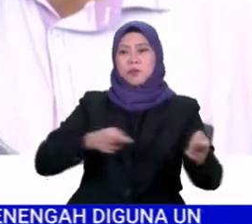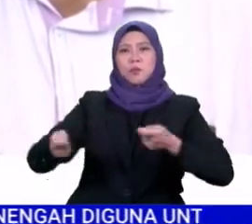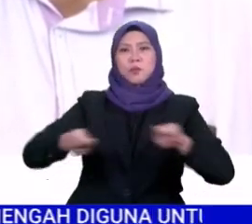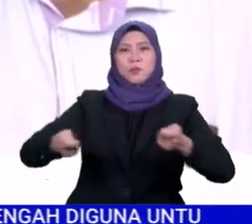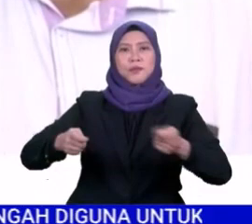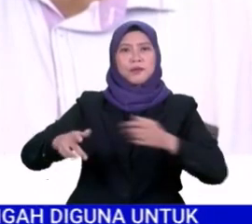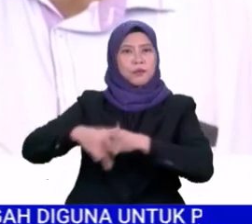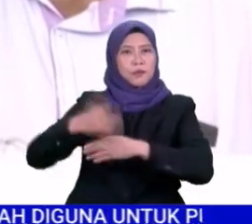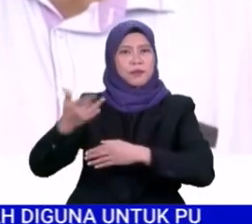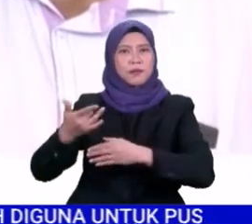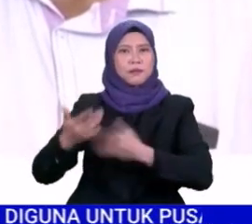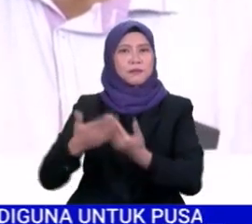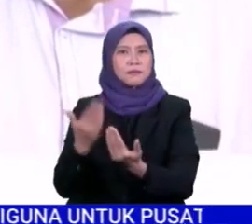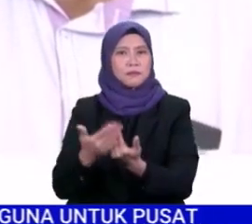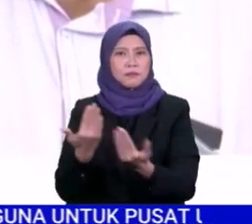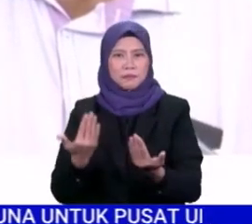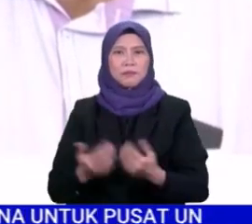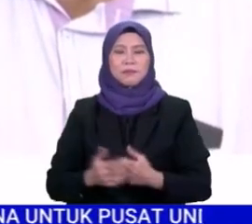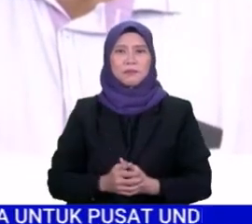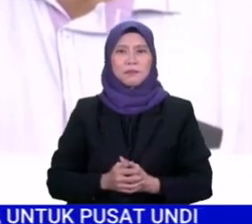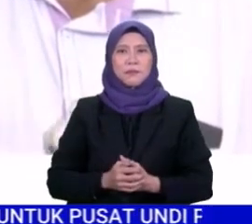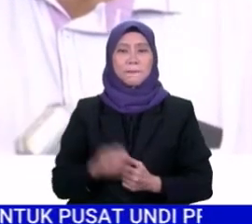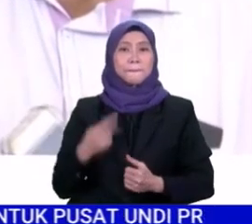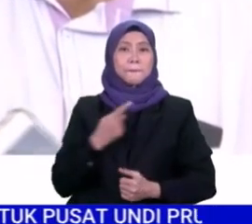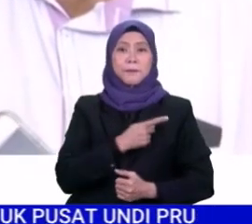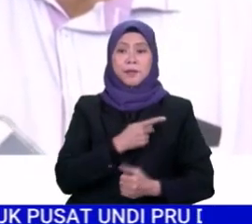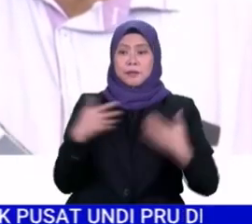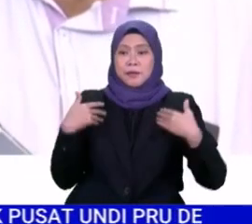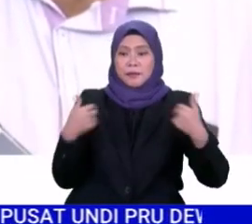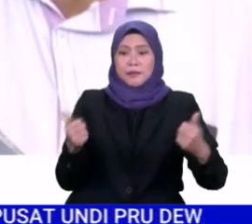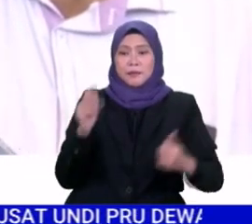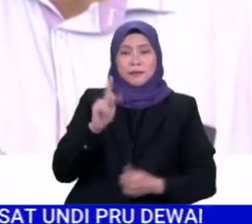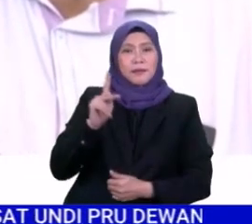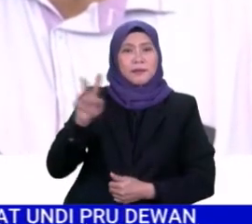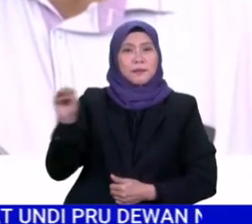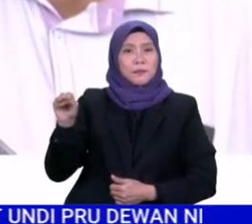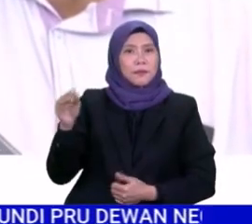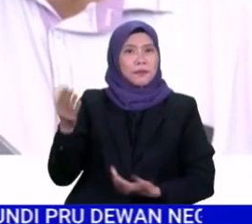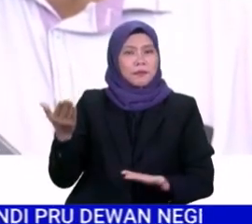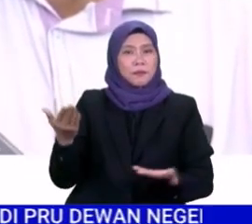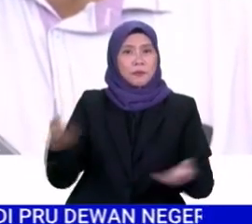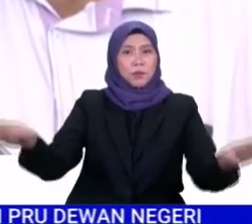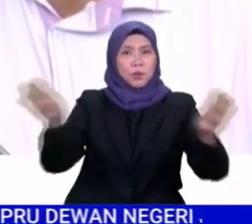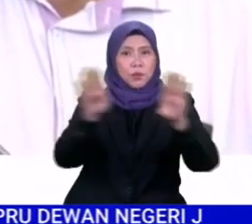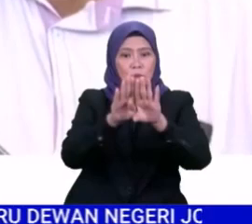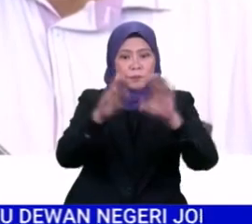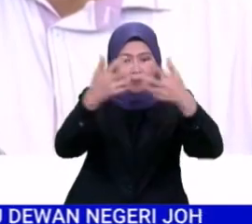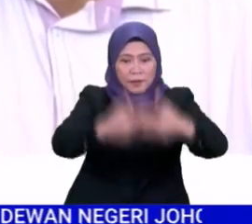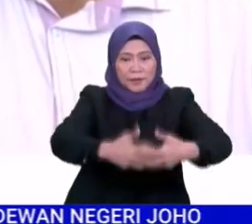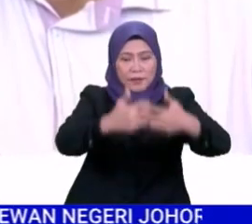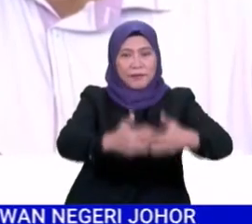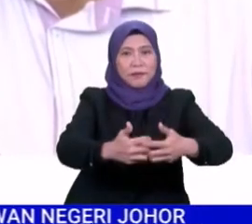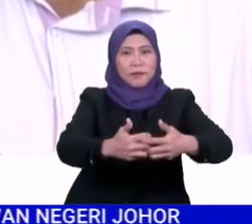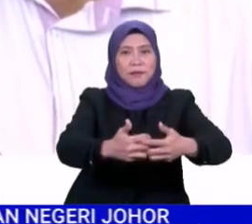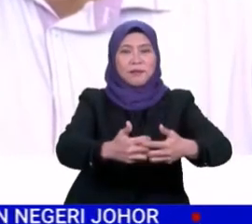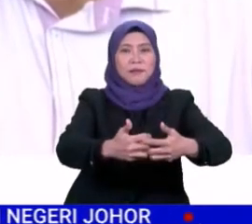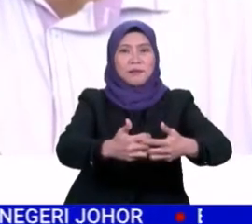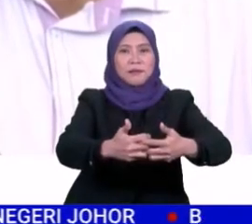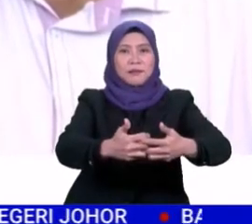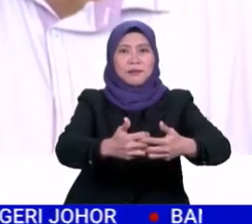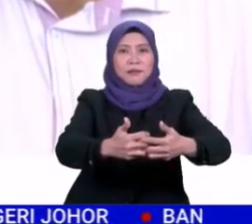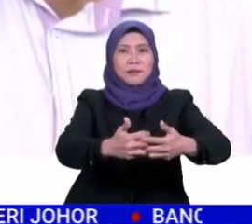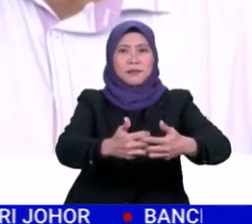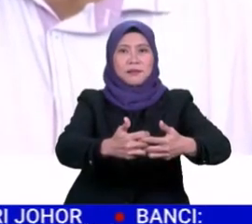kita sebenarnya, untuk pengetahuanlah, kita di pihak kesihatan, kita memang kalau boleh penutupan kilang bukanlah perkara